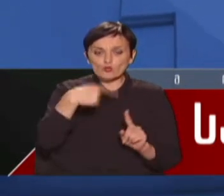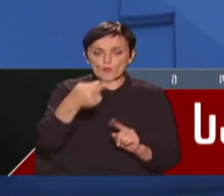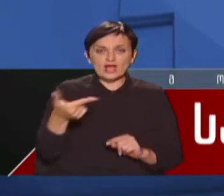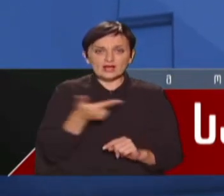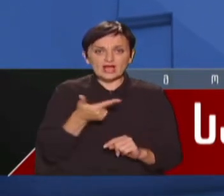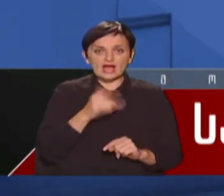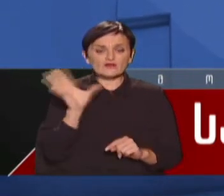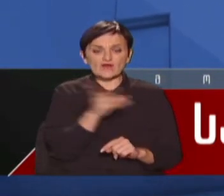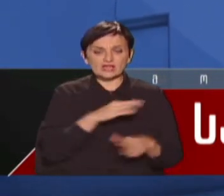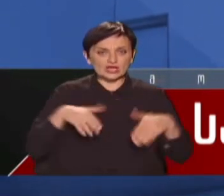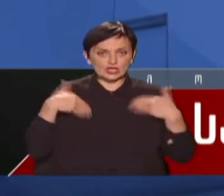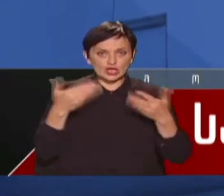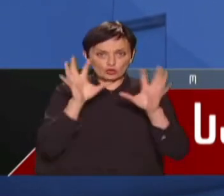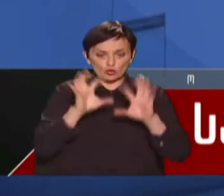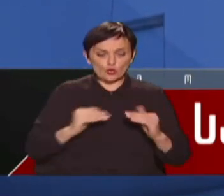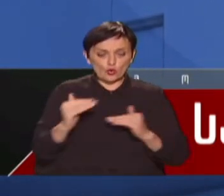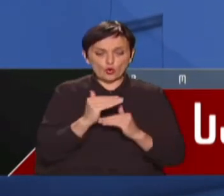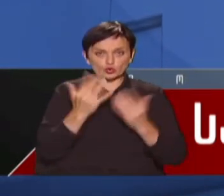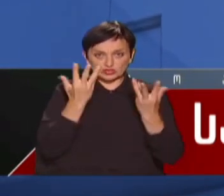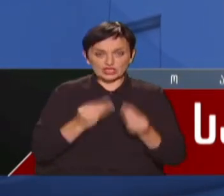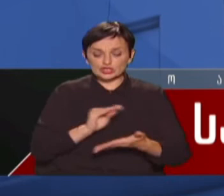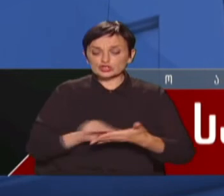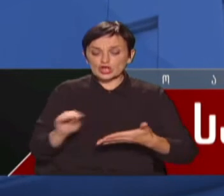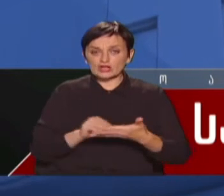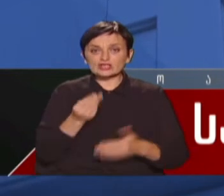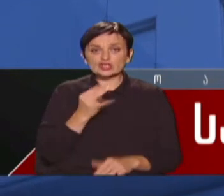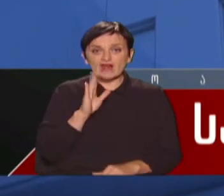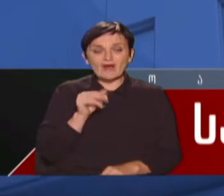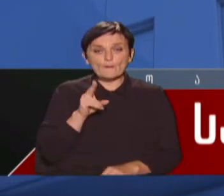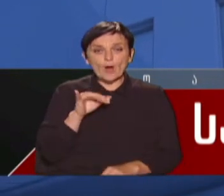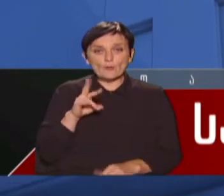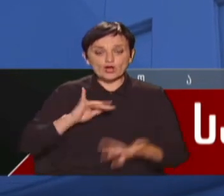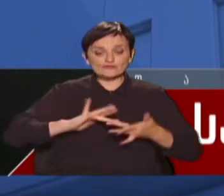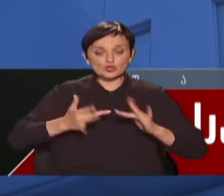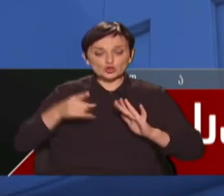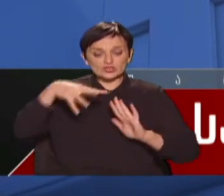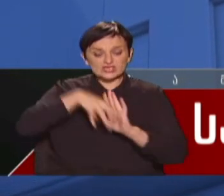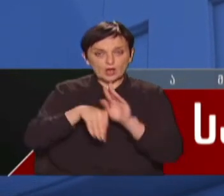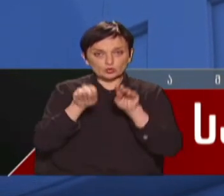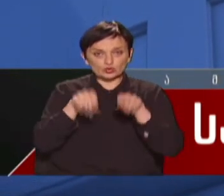გარანტი. ყველას გილოცავთ კონსტიტუციის დღეს“, წერს შალვა პაპუაშვილი სოციალურ ქსელში.